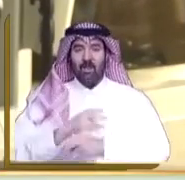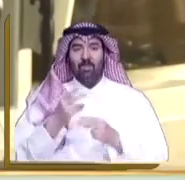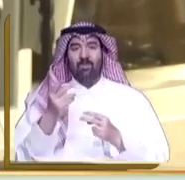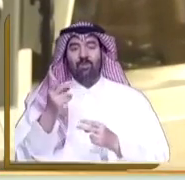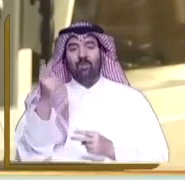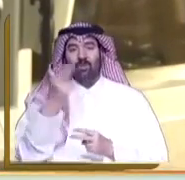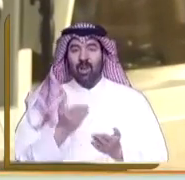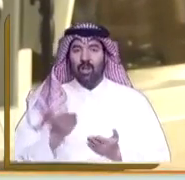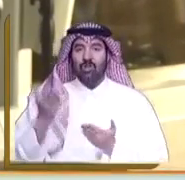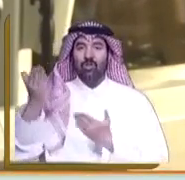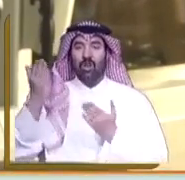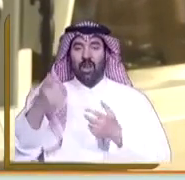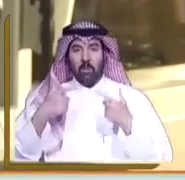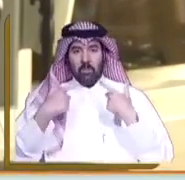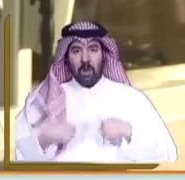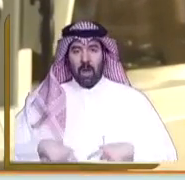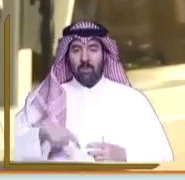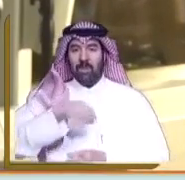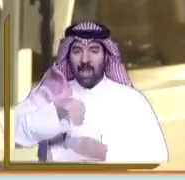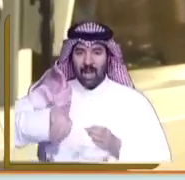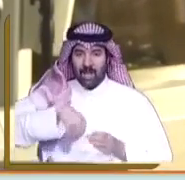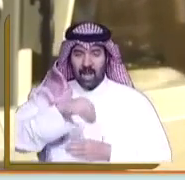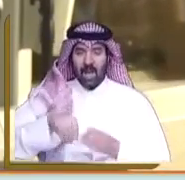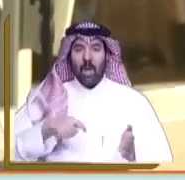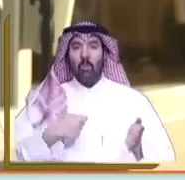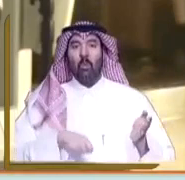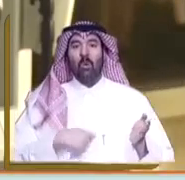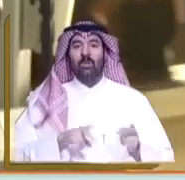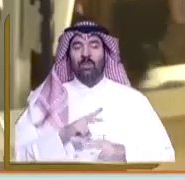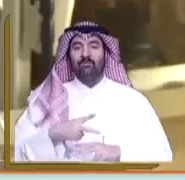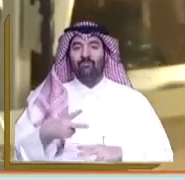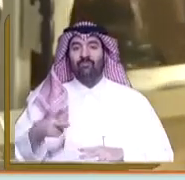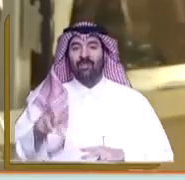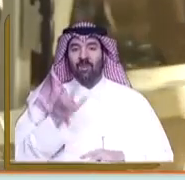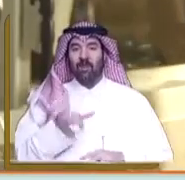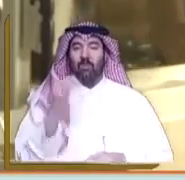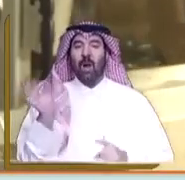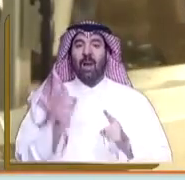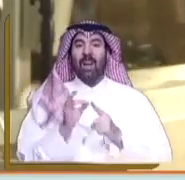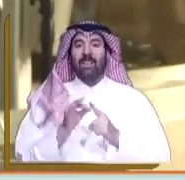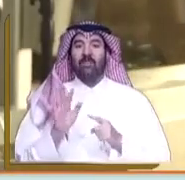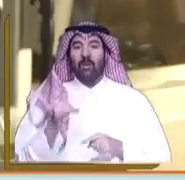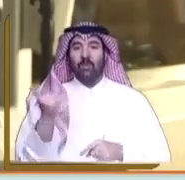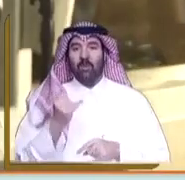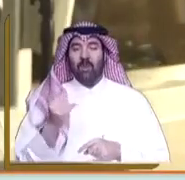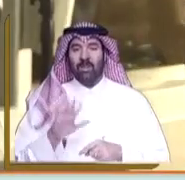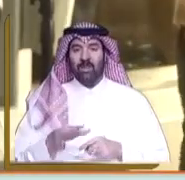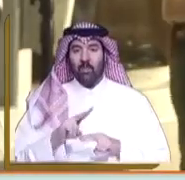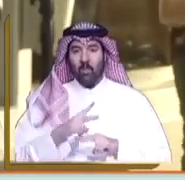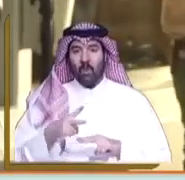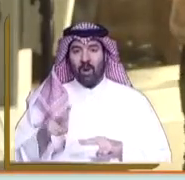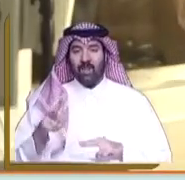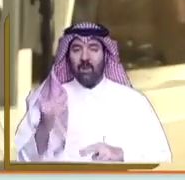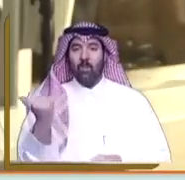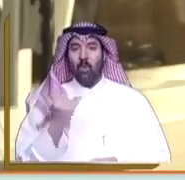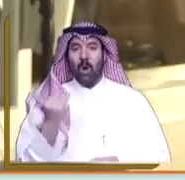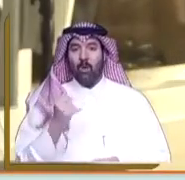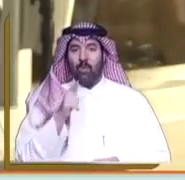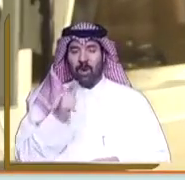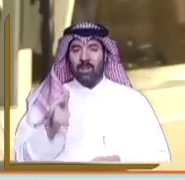حتى الأزياء والطهي والمسرح والموسيقى بالتأكيد يعني هي أحد أو النمط المهم في